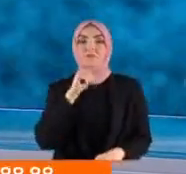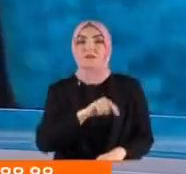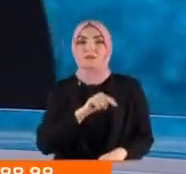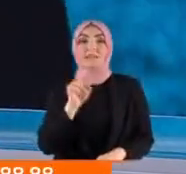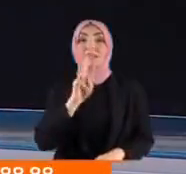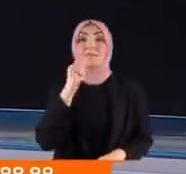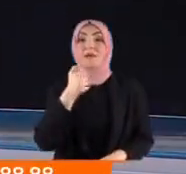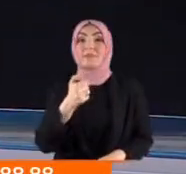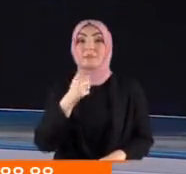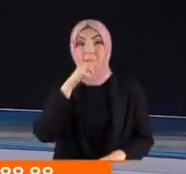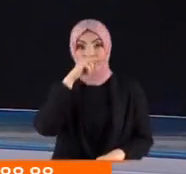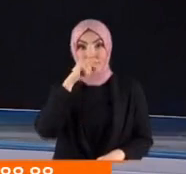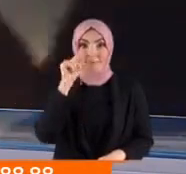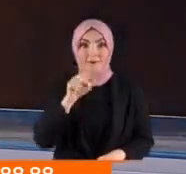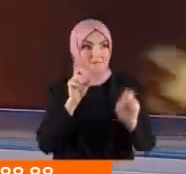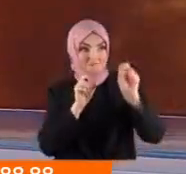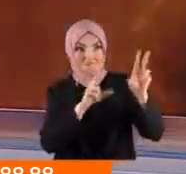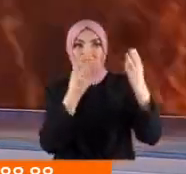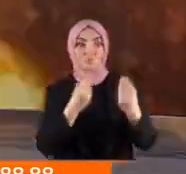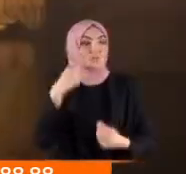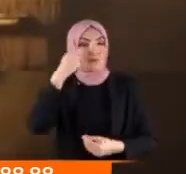seyirciyle buluşacak filmden son haberler.